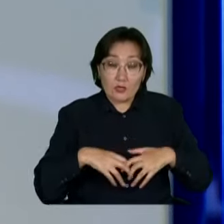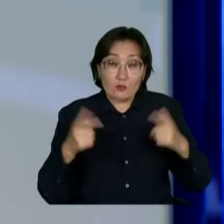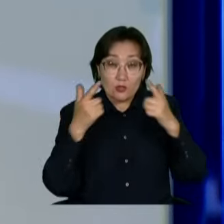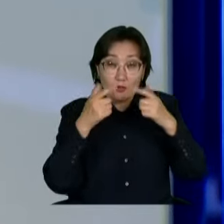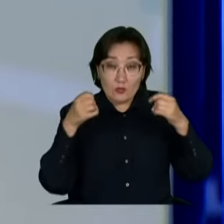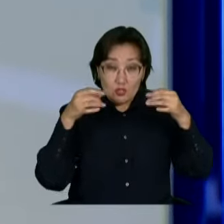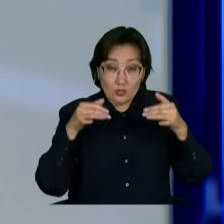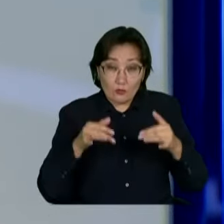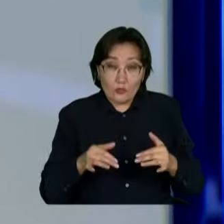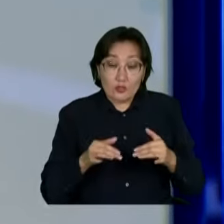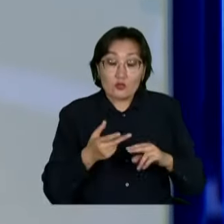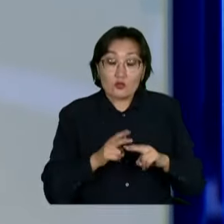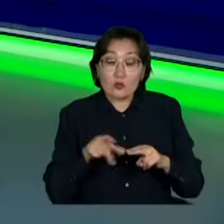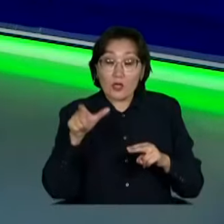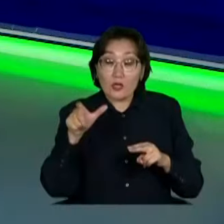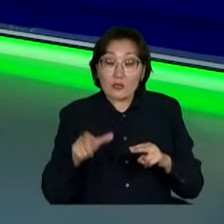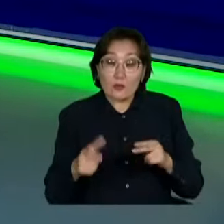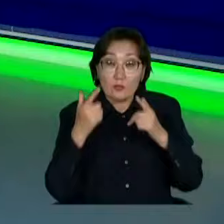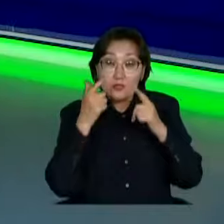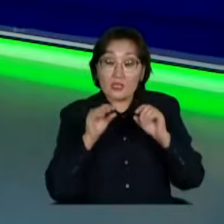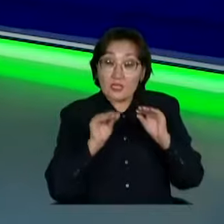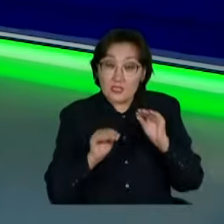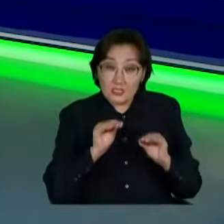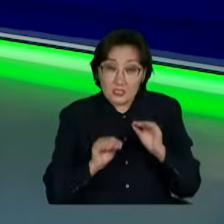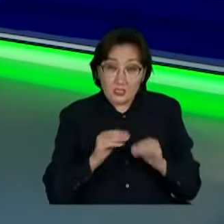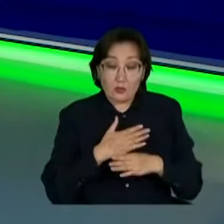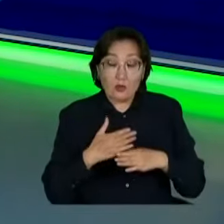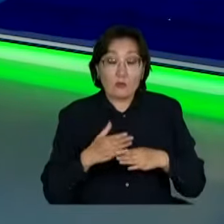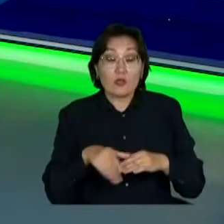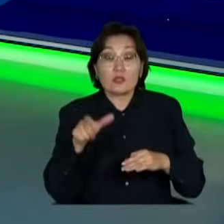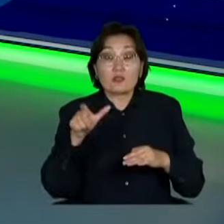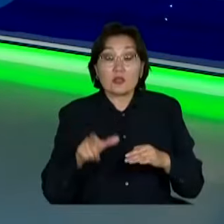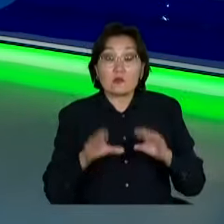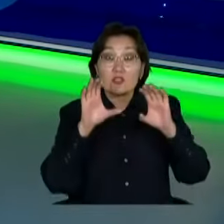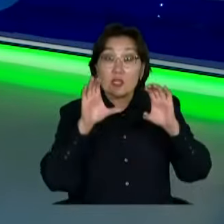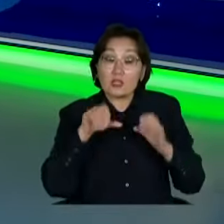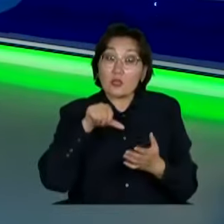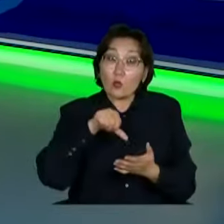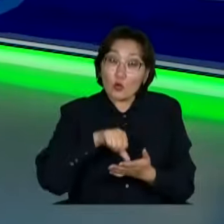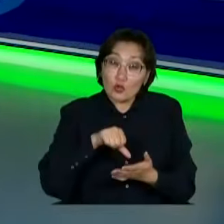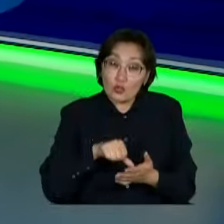ақпараттық жүйеге сол кісі туралы деректер енгізілгеннен кейін жаңағы қызмет алушының заңды өкіліне